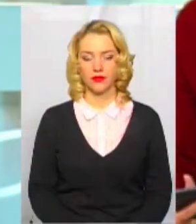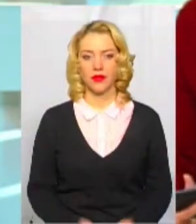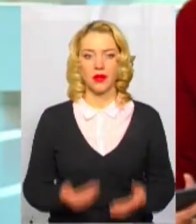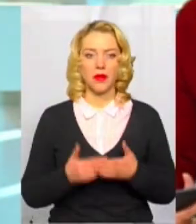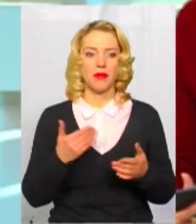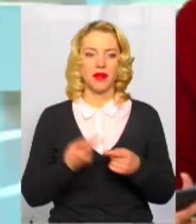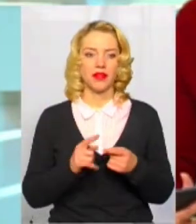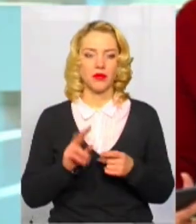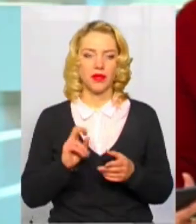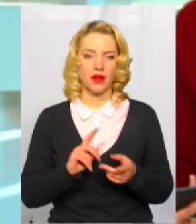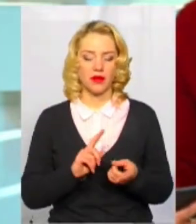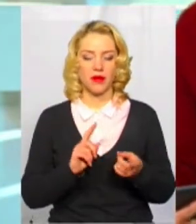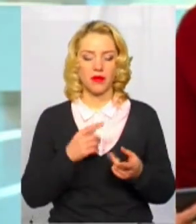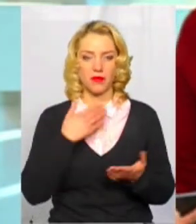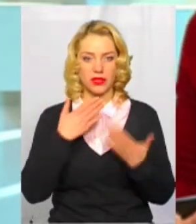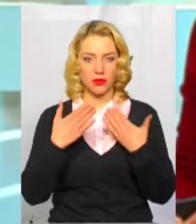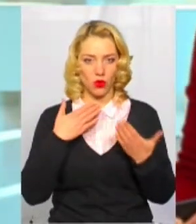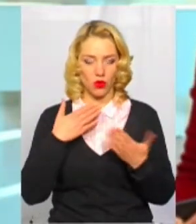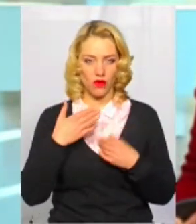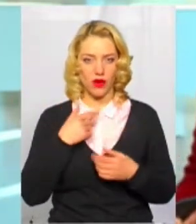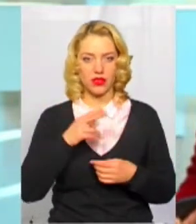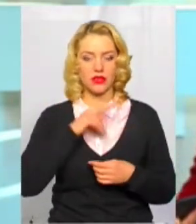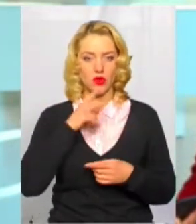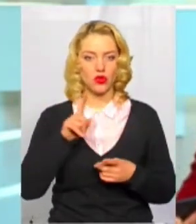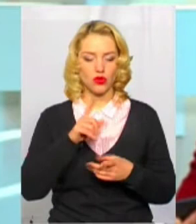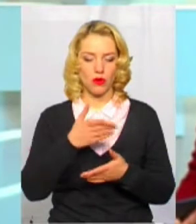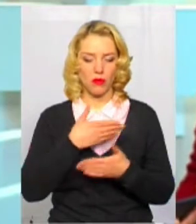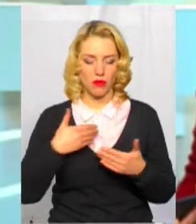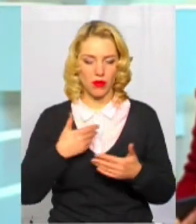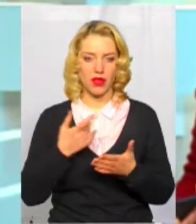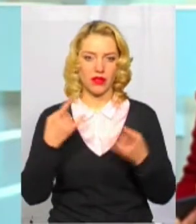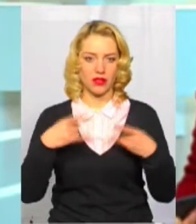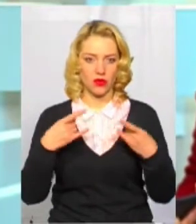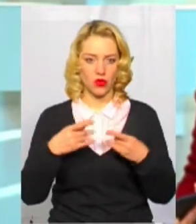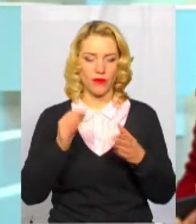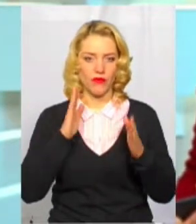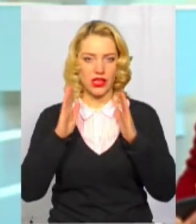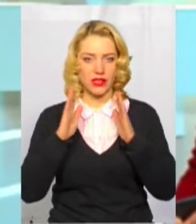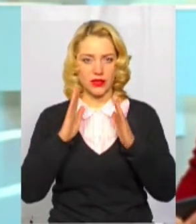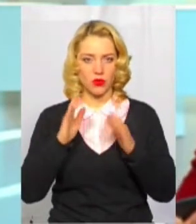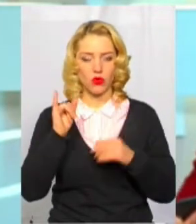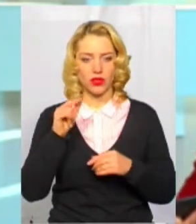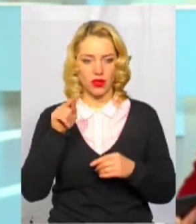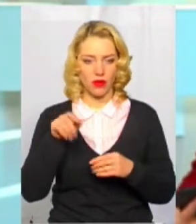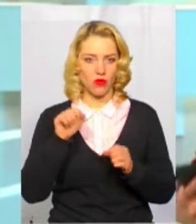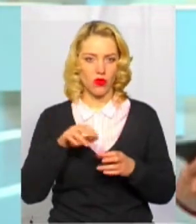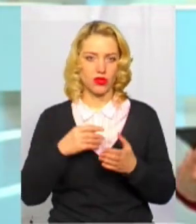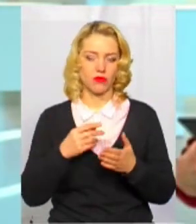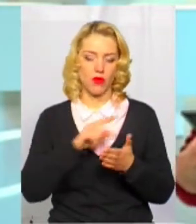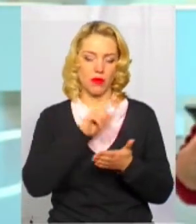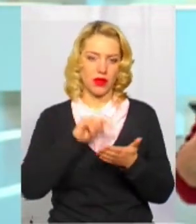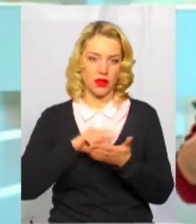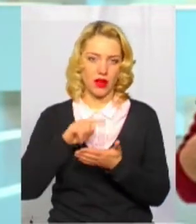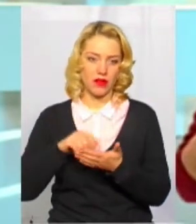Перед тим, як перейти до спілкування, зауважу, ми паралельно транслюємось у мережі Facebook, і там ви можете продовжити ставити свої питання